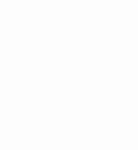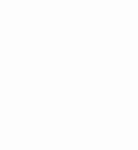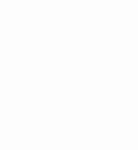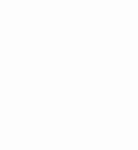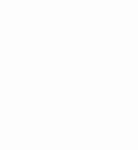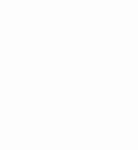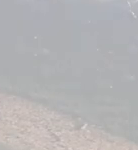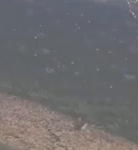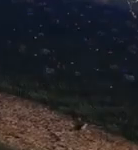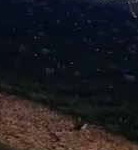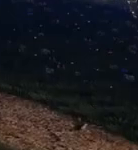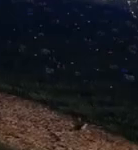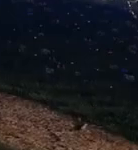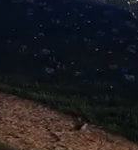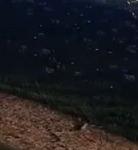KPM.